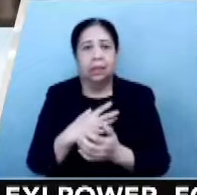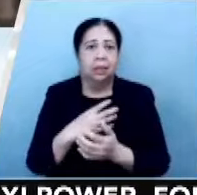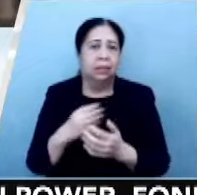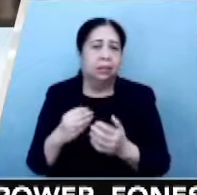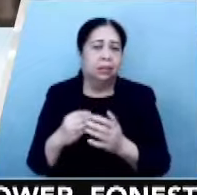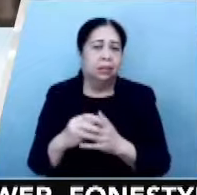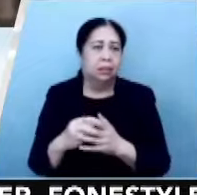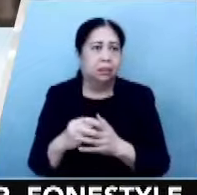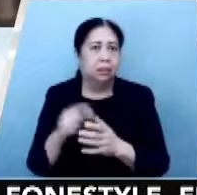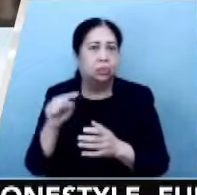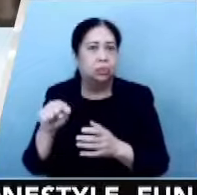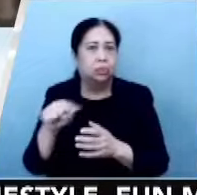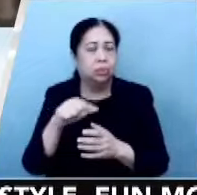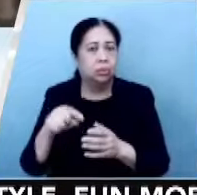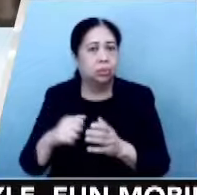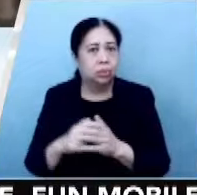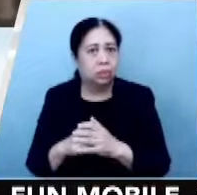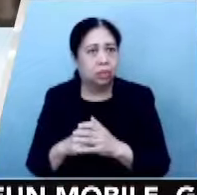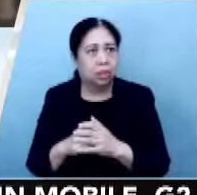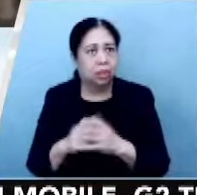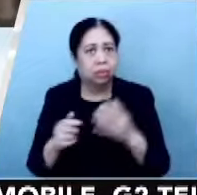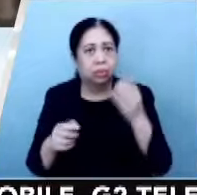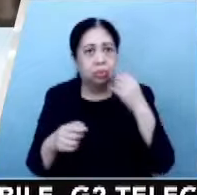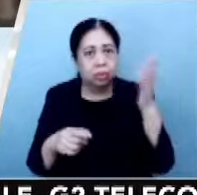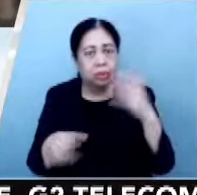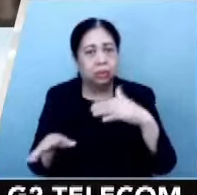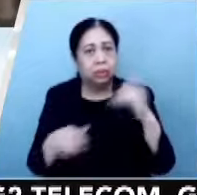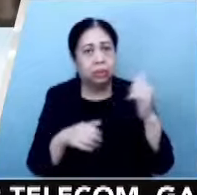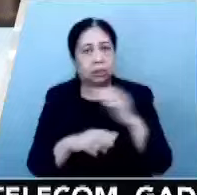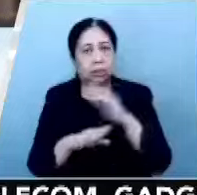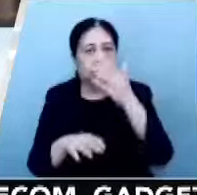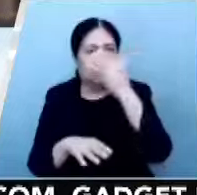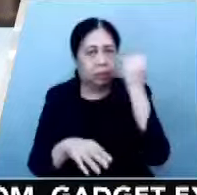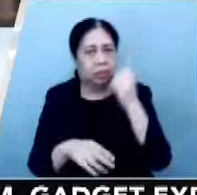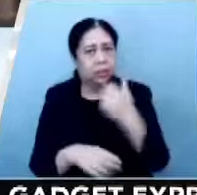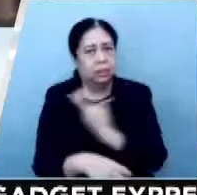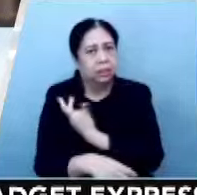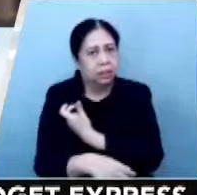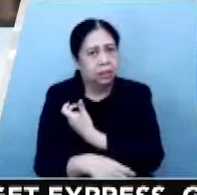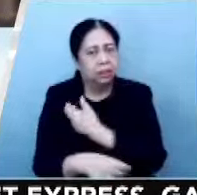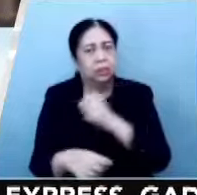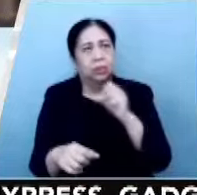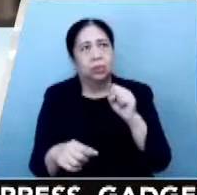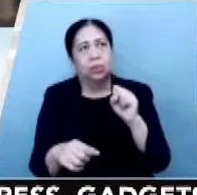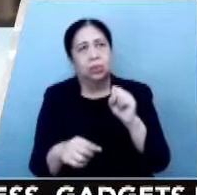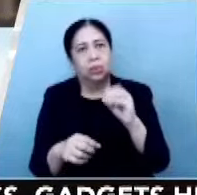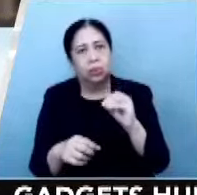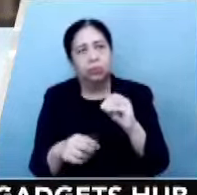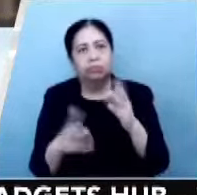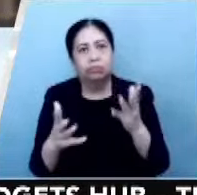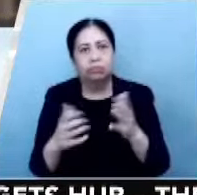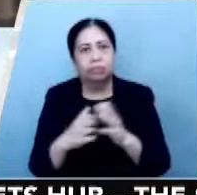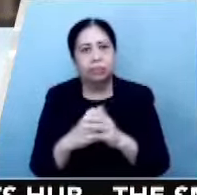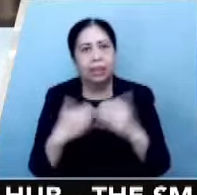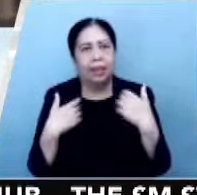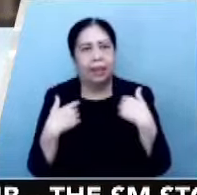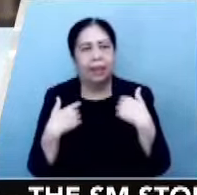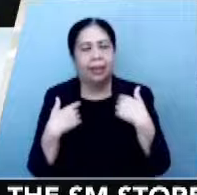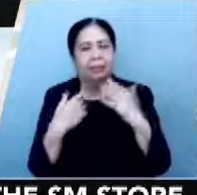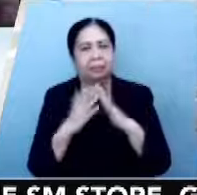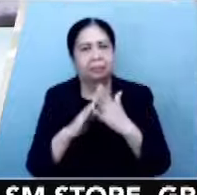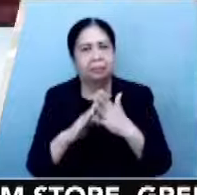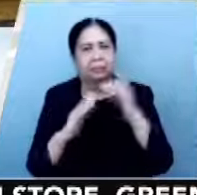sa mga luluwas, huwag niyong kalimutan yung pagbabakuna para na sa ganun ay may peace of mind na po